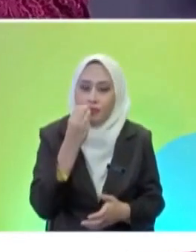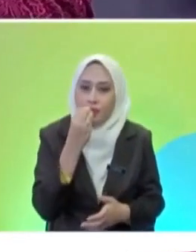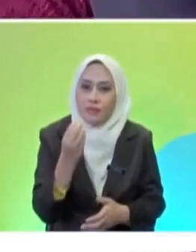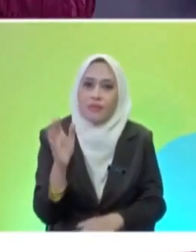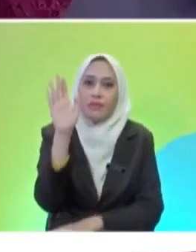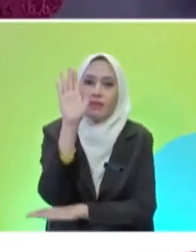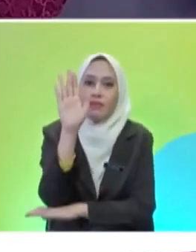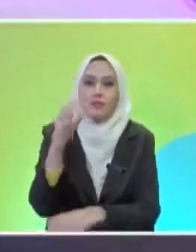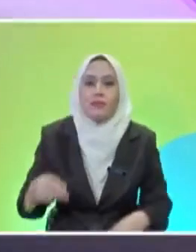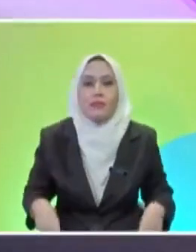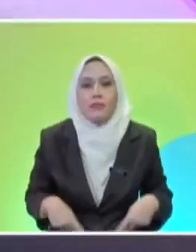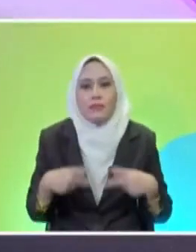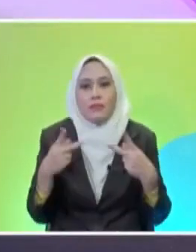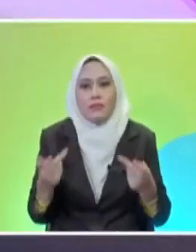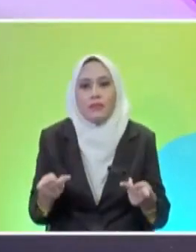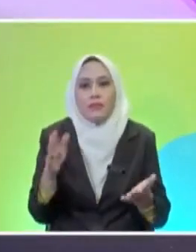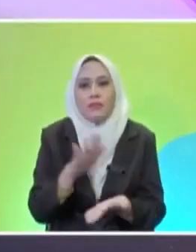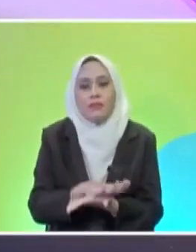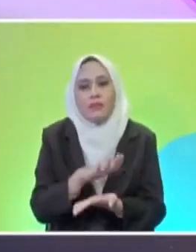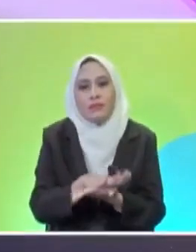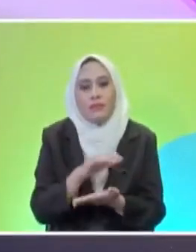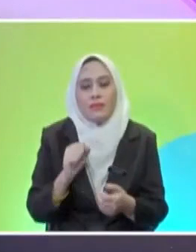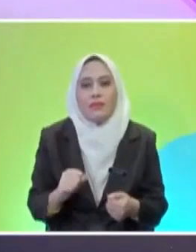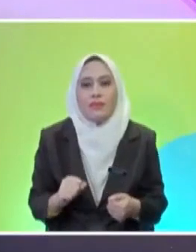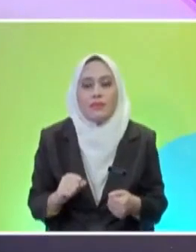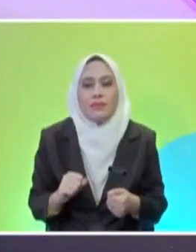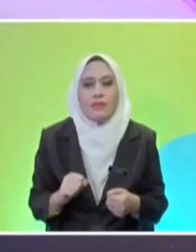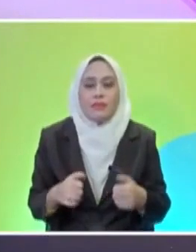pergi sekolah, cikgu. Pagi-pagi itu penting. Ya, betul. Nak pergi sekolah, main